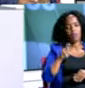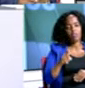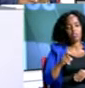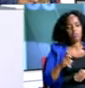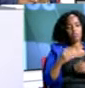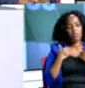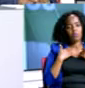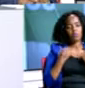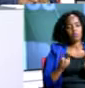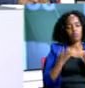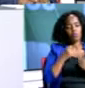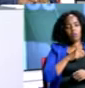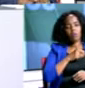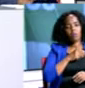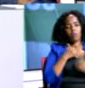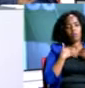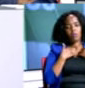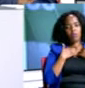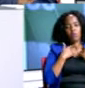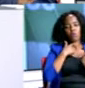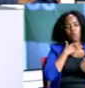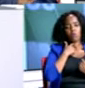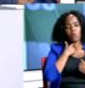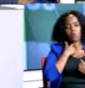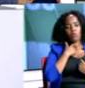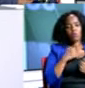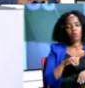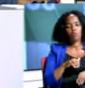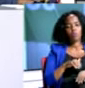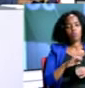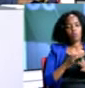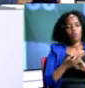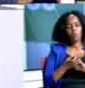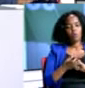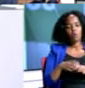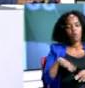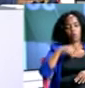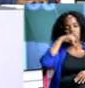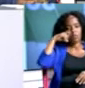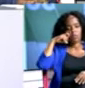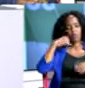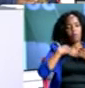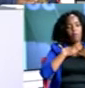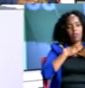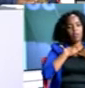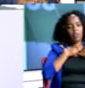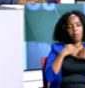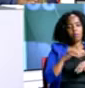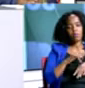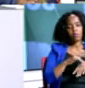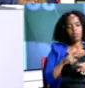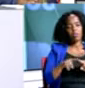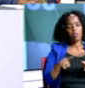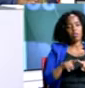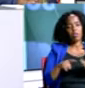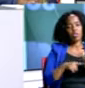jiru. Sodaa qabanirraa qonqoo yoo hohoosee jedhe akkasumas gogiinsa yoo qabaatan mallattoo adda addaa irraa